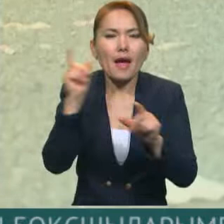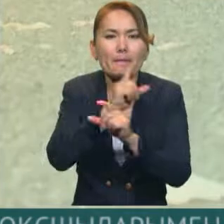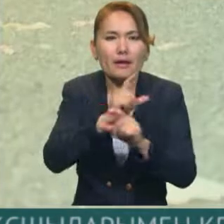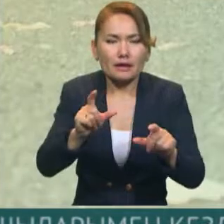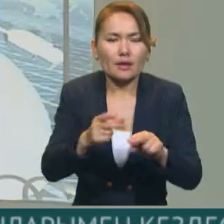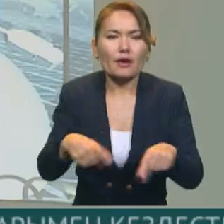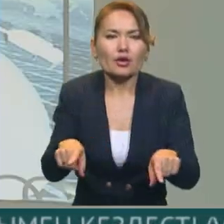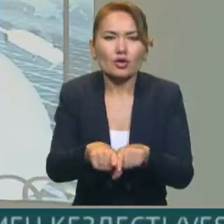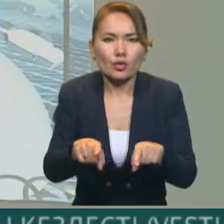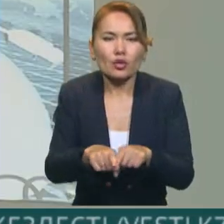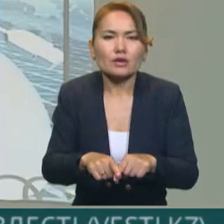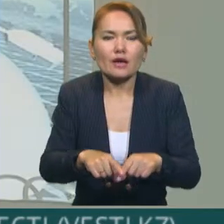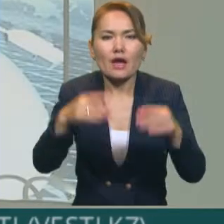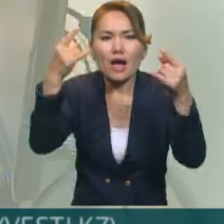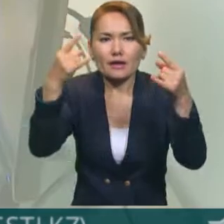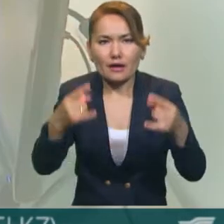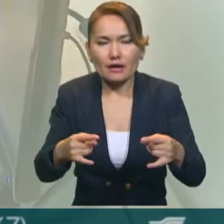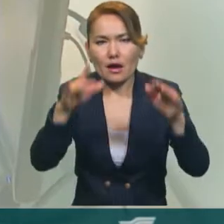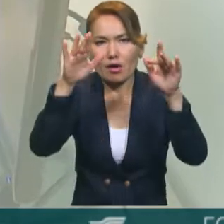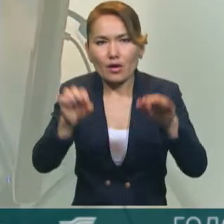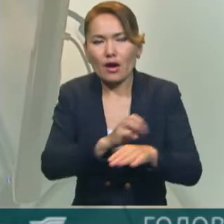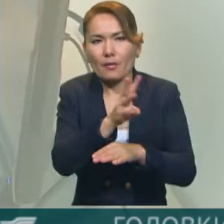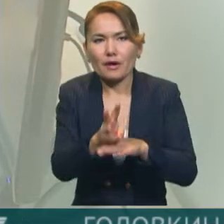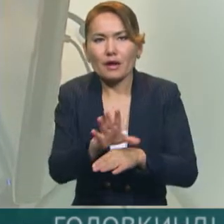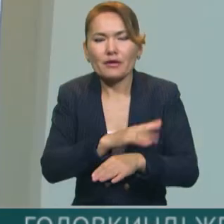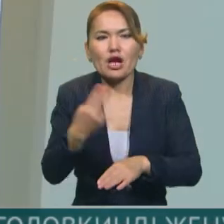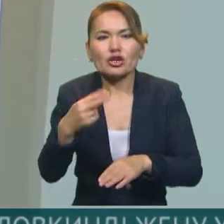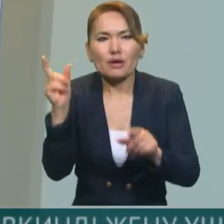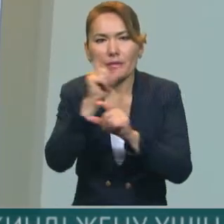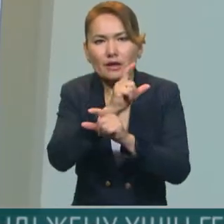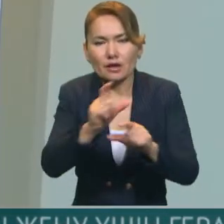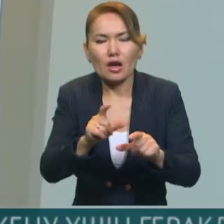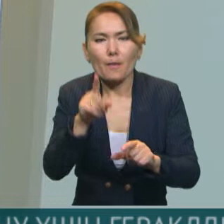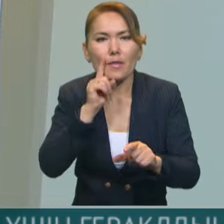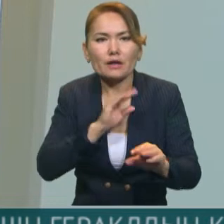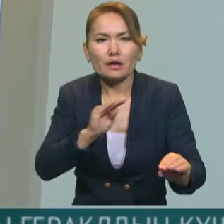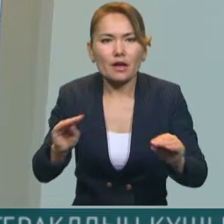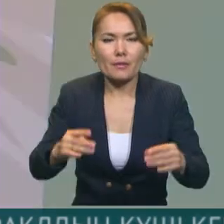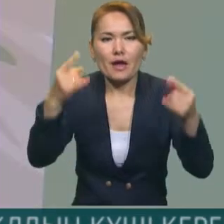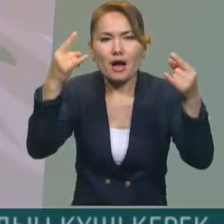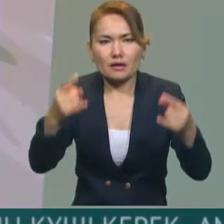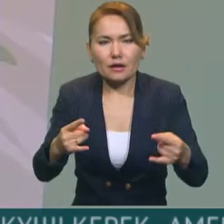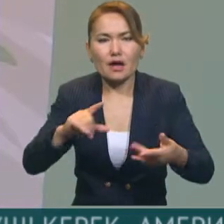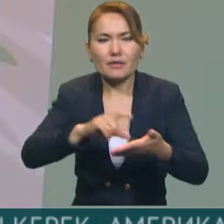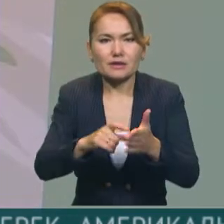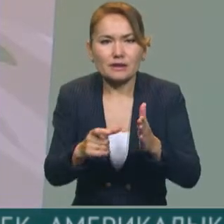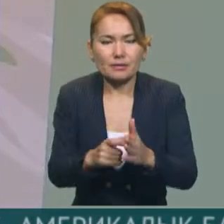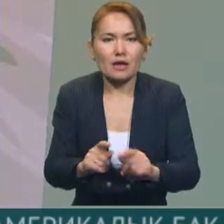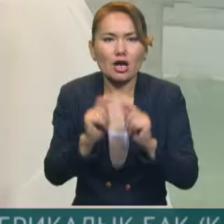IT әлемі жобасын енгізіп жатыр. Қазірдің өзінде 20 мектепте заманауи жабдықталған интерактивті сыныптар